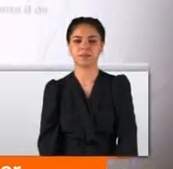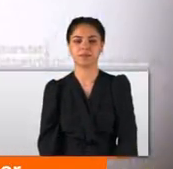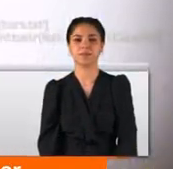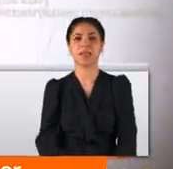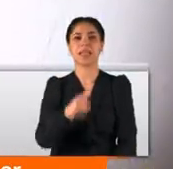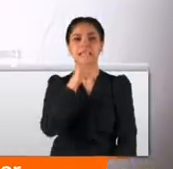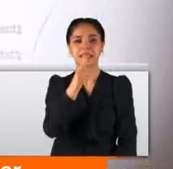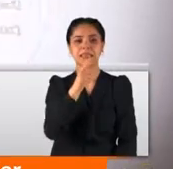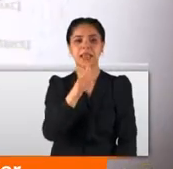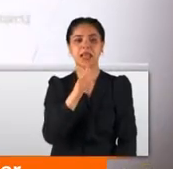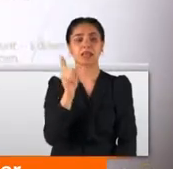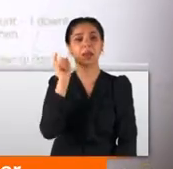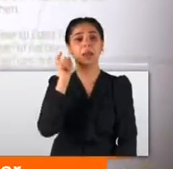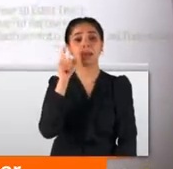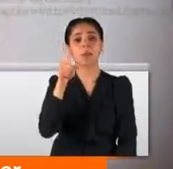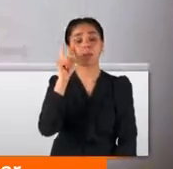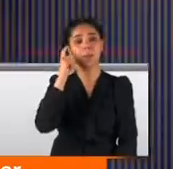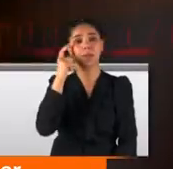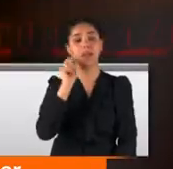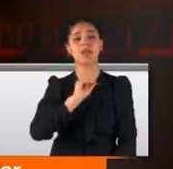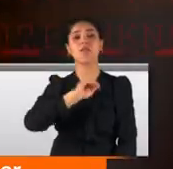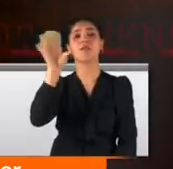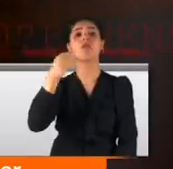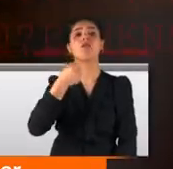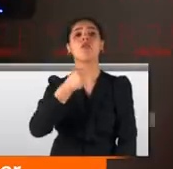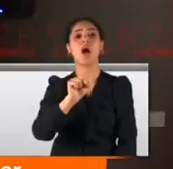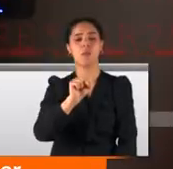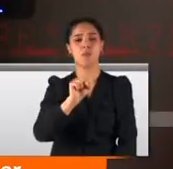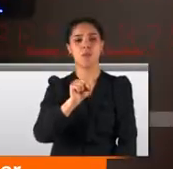Sese ilişkin hiçbir bilgiyi karşı tarafa göndermiyor.